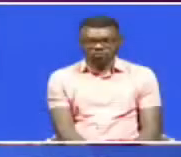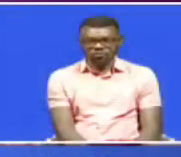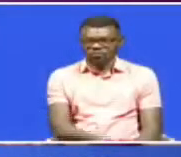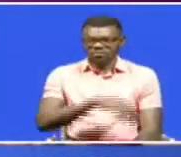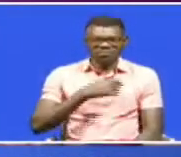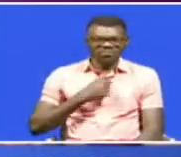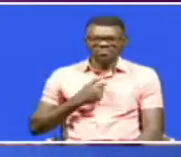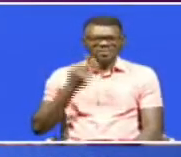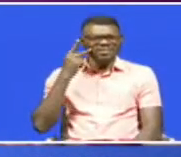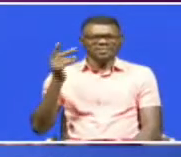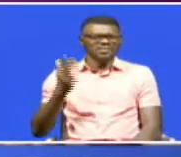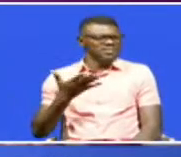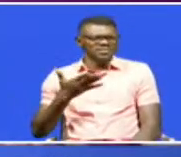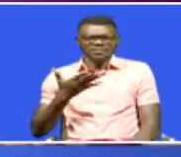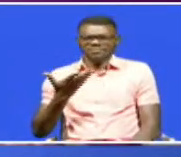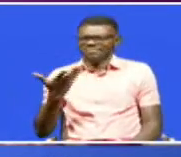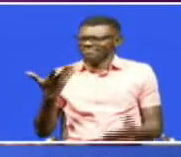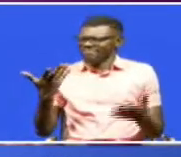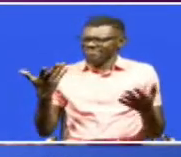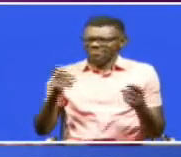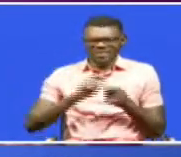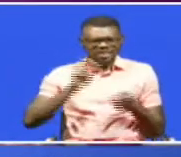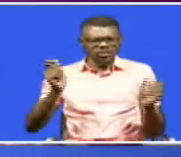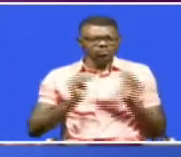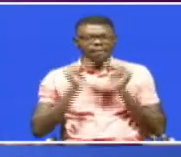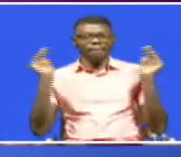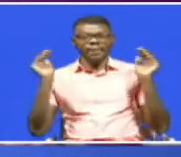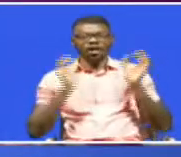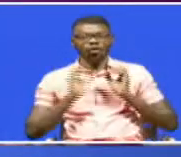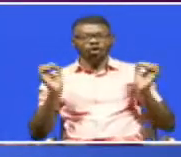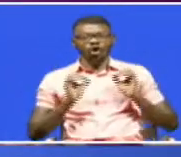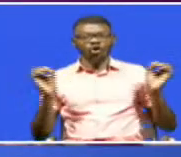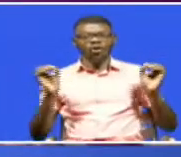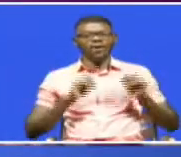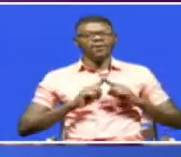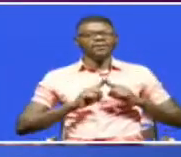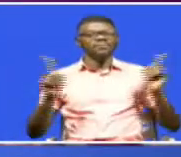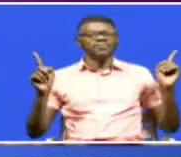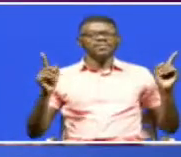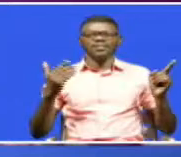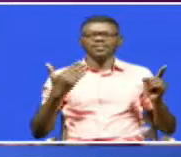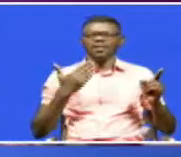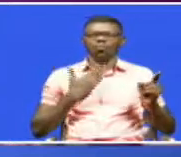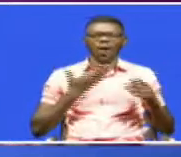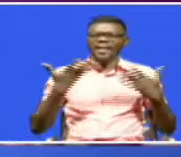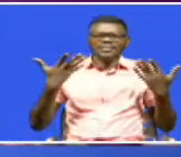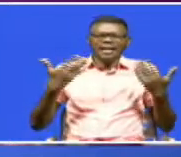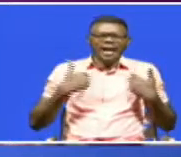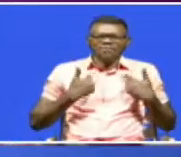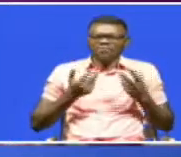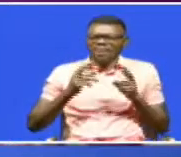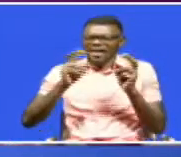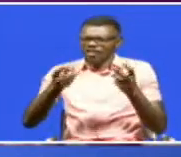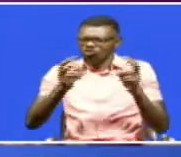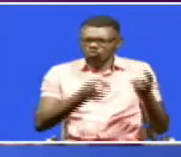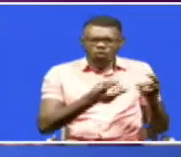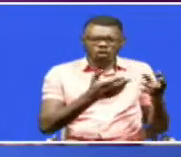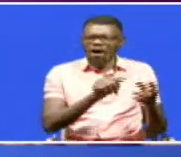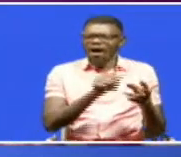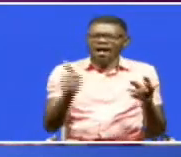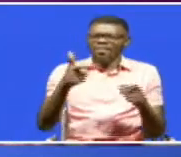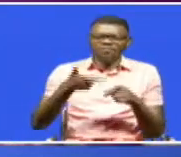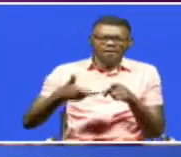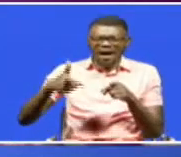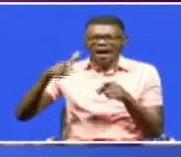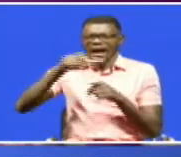don't see a bigger departure, but I see trying to have an overarching issue